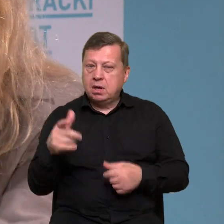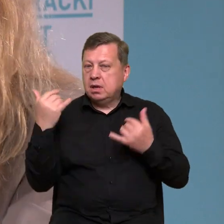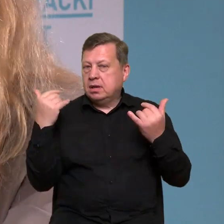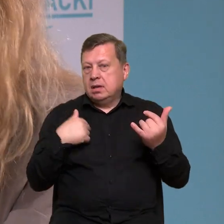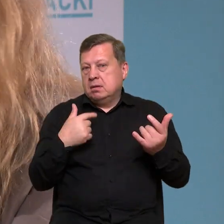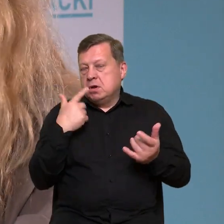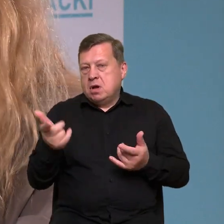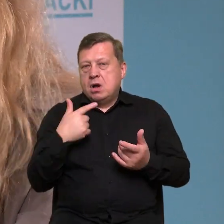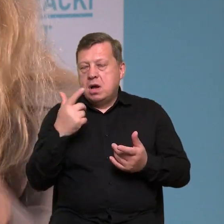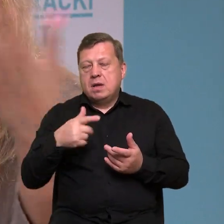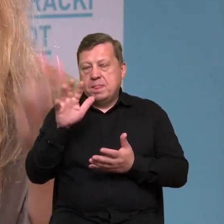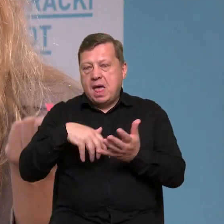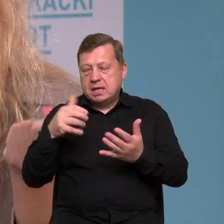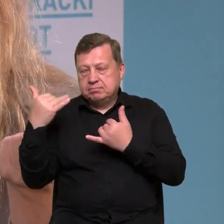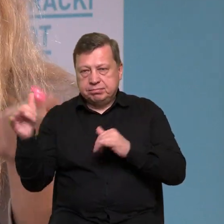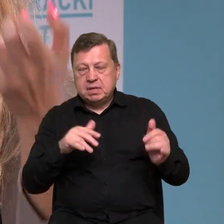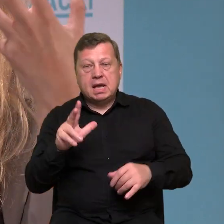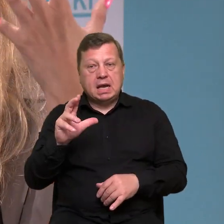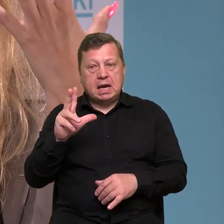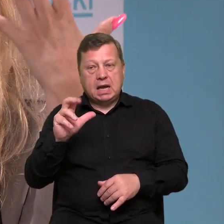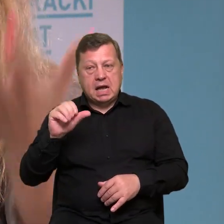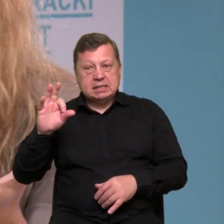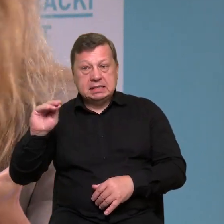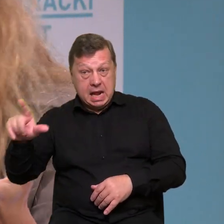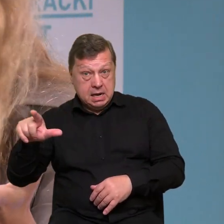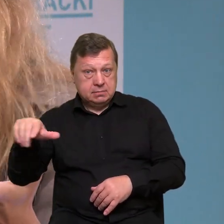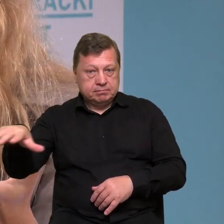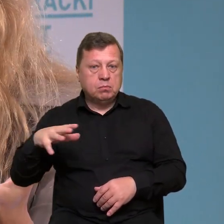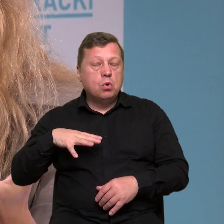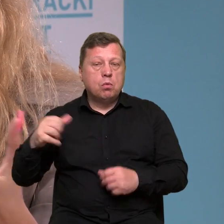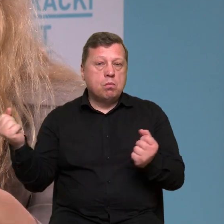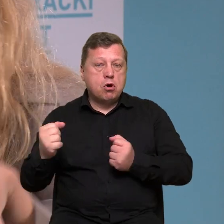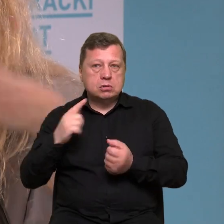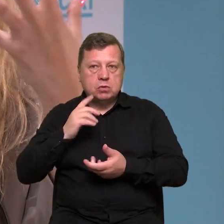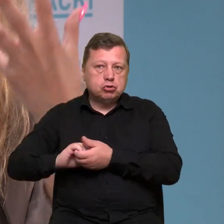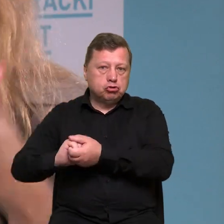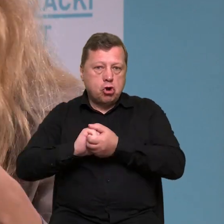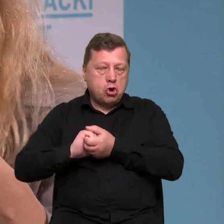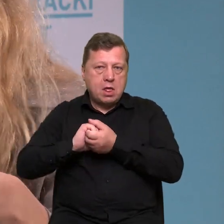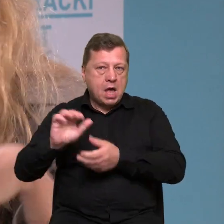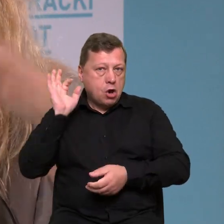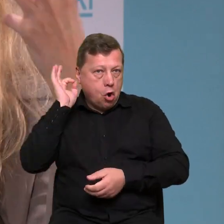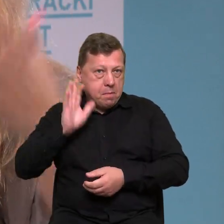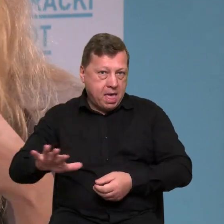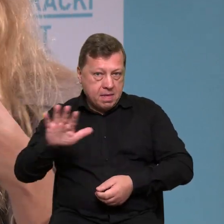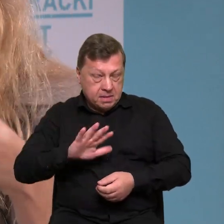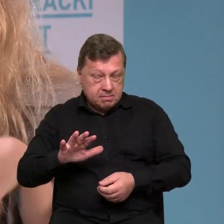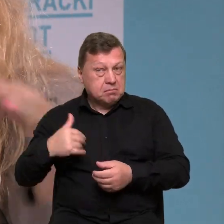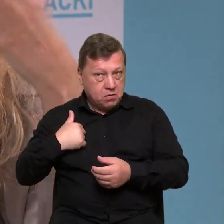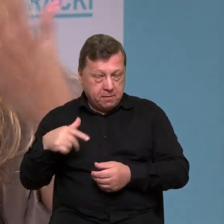różne wersje tekstowe. Wariant w Kassel, mocny nacisk na solidarność między kobietami, tam stawiał i